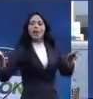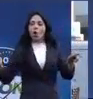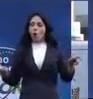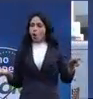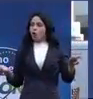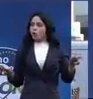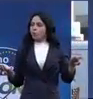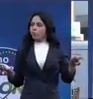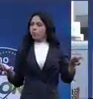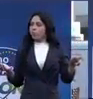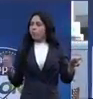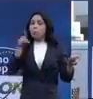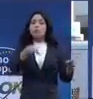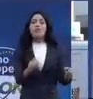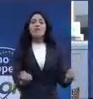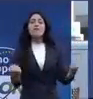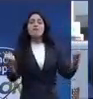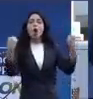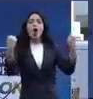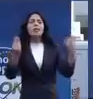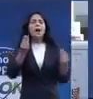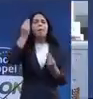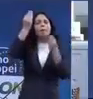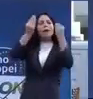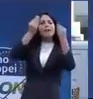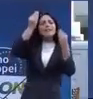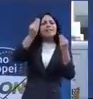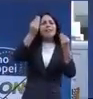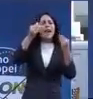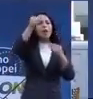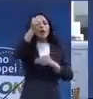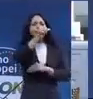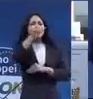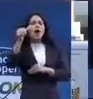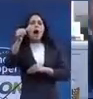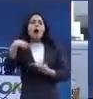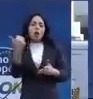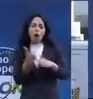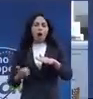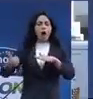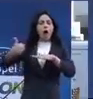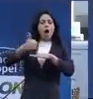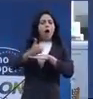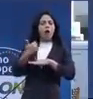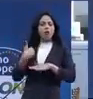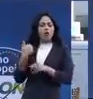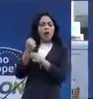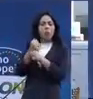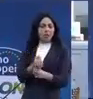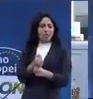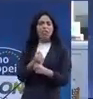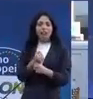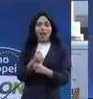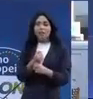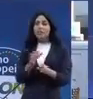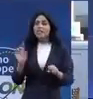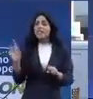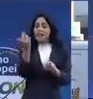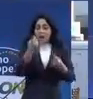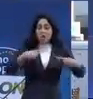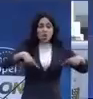Lavoratori la forza del pensiero Cristiano e sta insieme se noi non